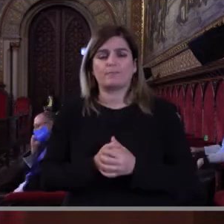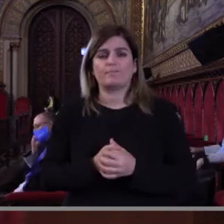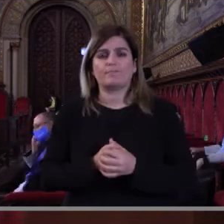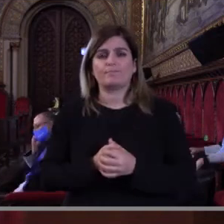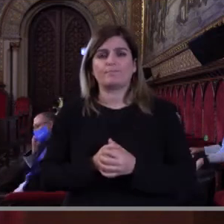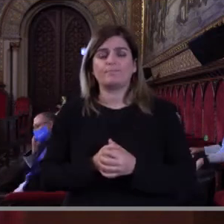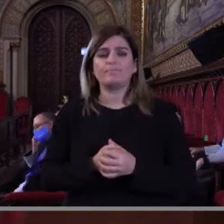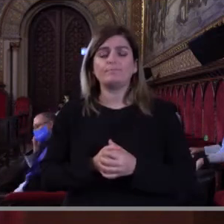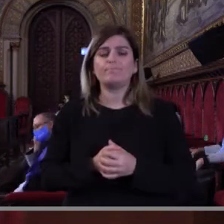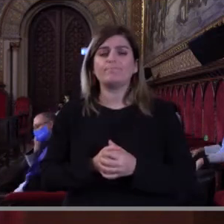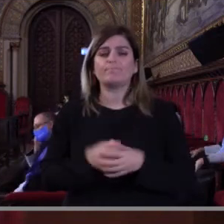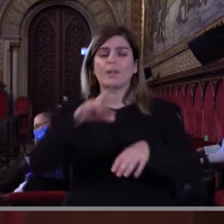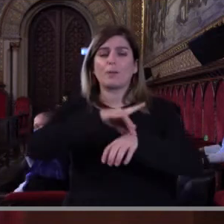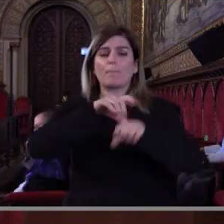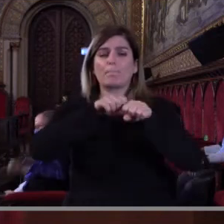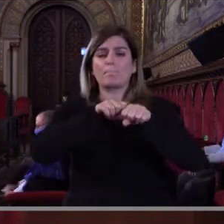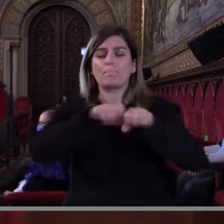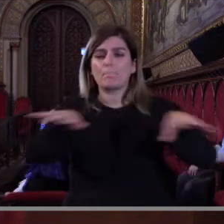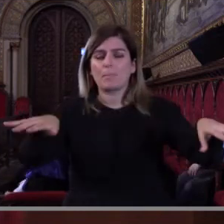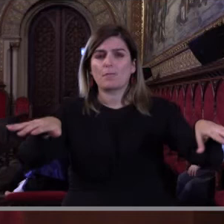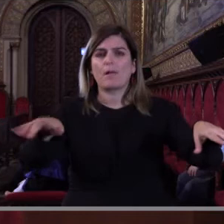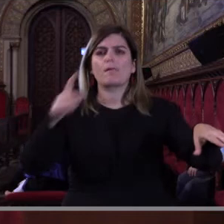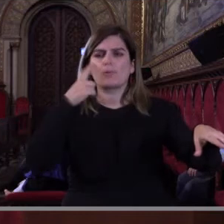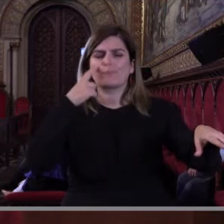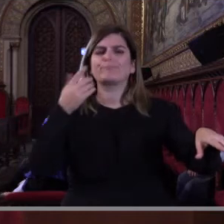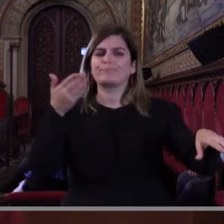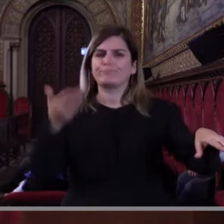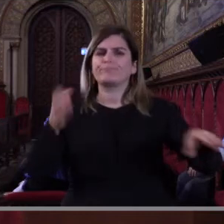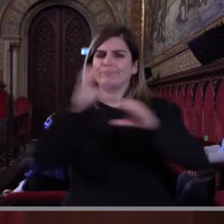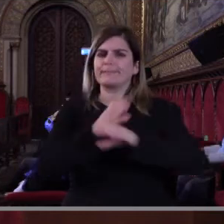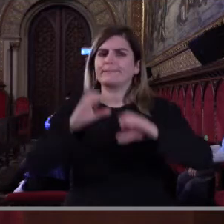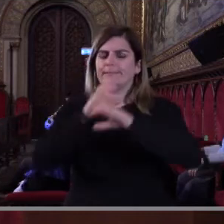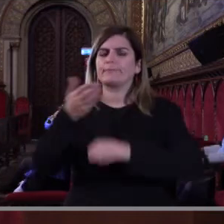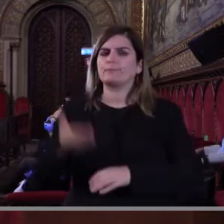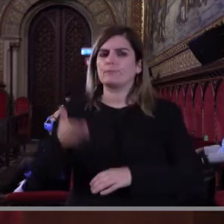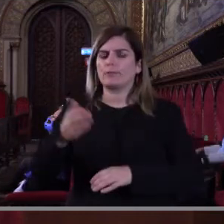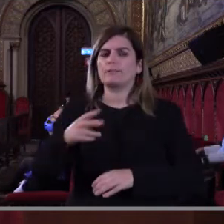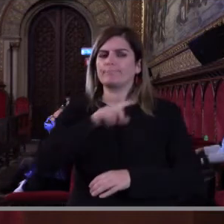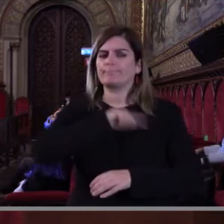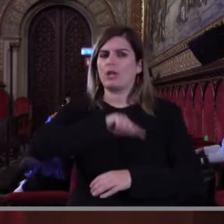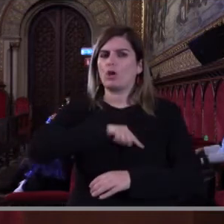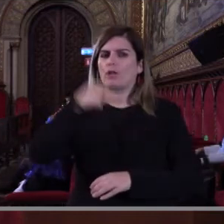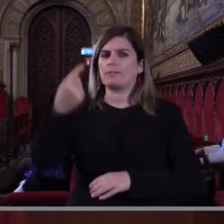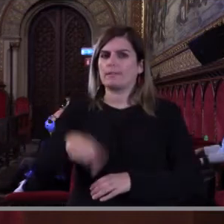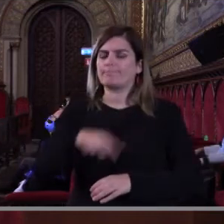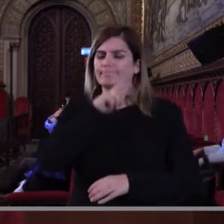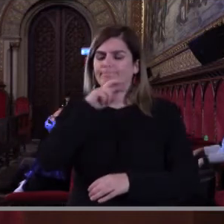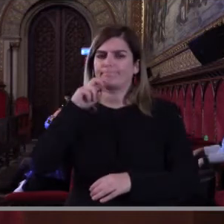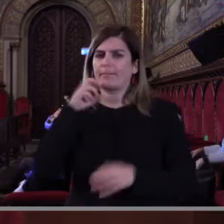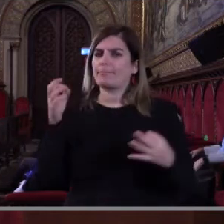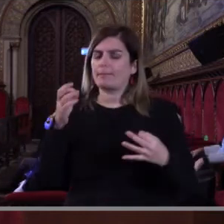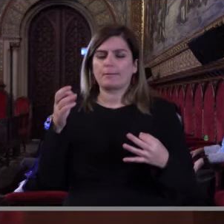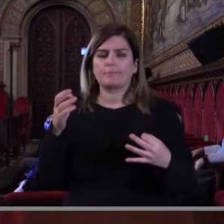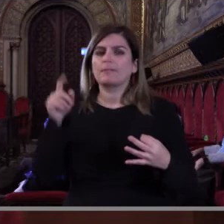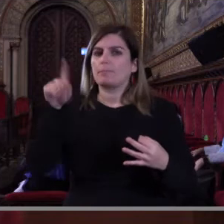pandèmia ha fet evident el valor de la ciència i de la tecnologia per combatre les adversitats. I hem de valorar i agrair l'inestimable